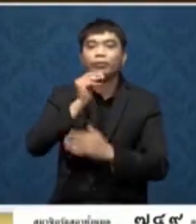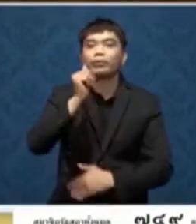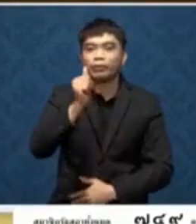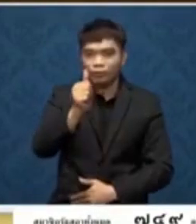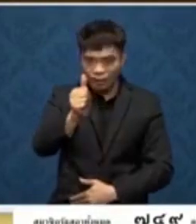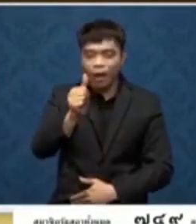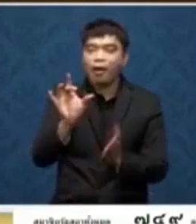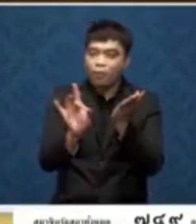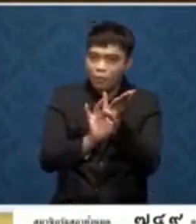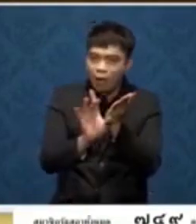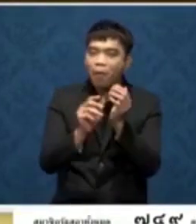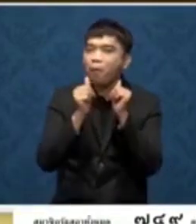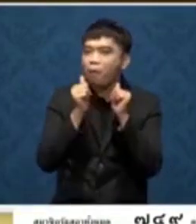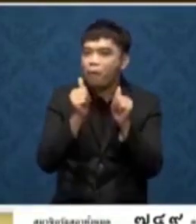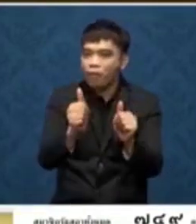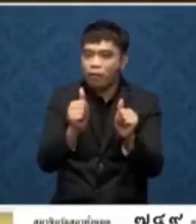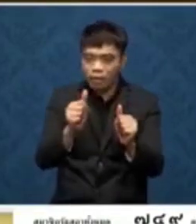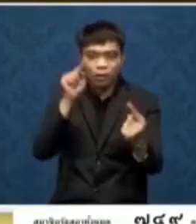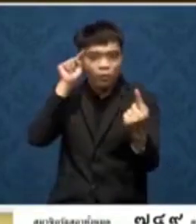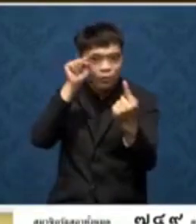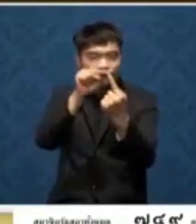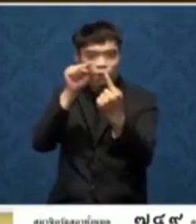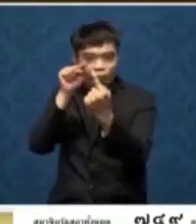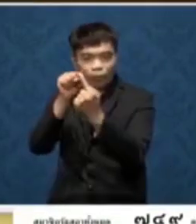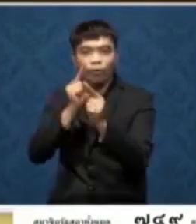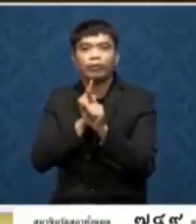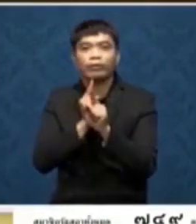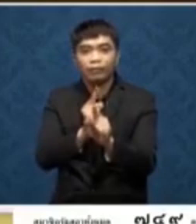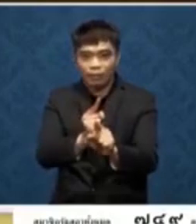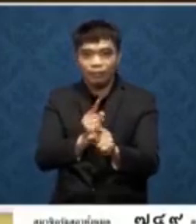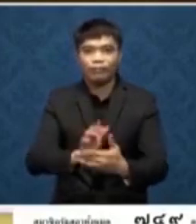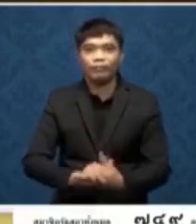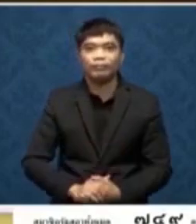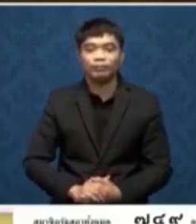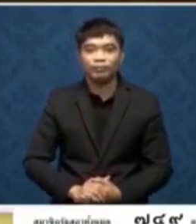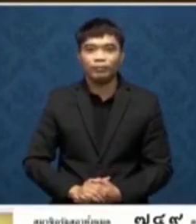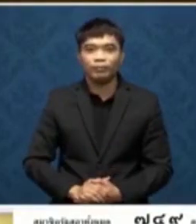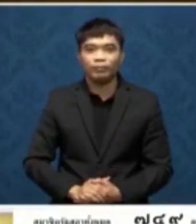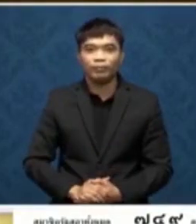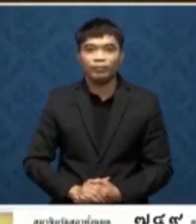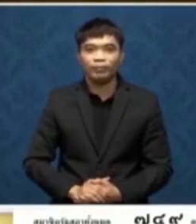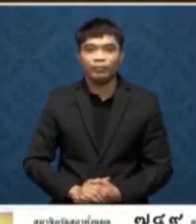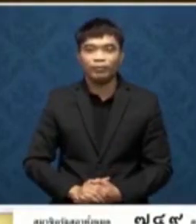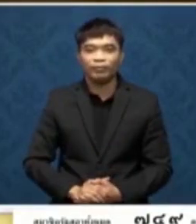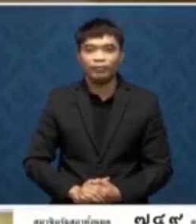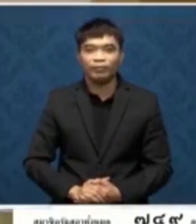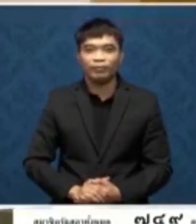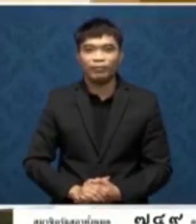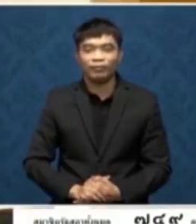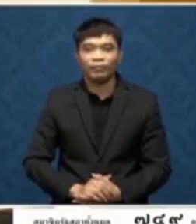มีประสิทธิภาพตามความคาดหมายของพี่น้องประชาชนครับครับในเบื้องต้นก็ขอเรียนเพียงแค่นี้ก่อน